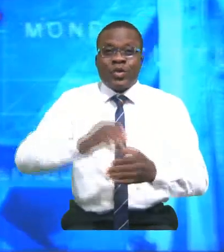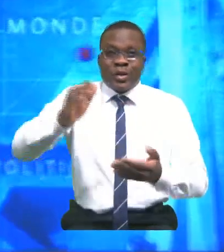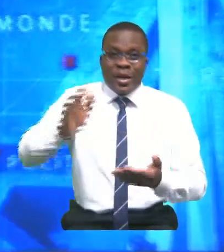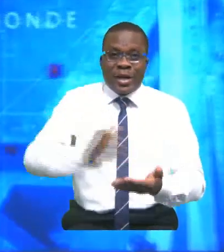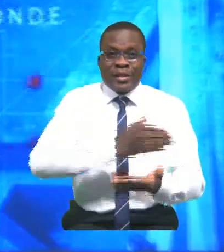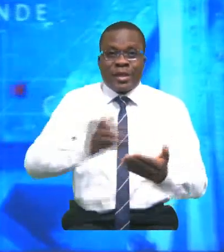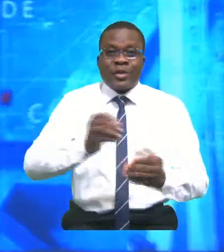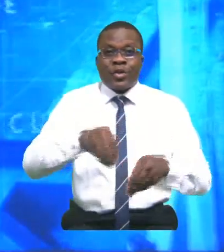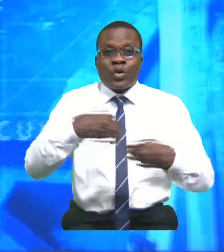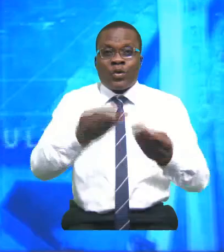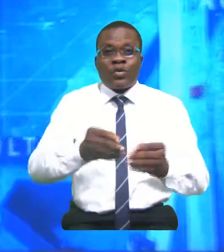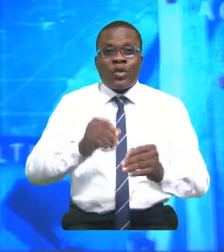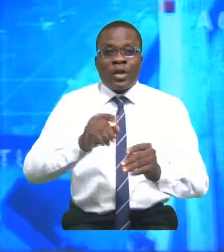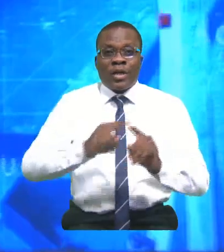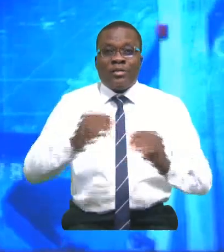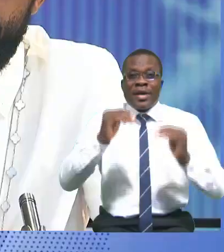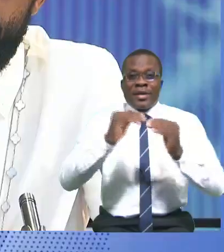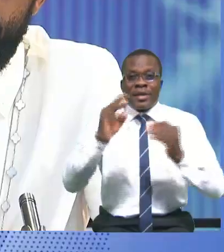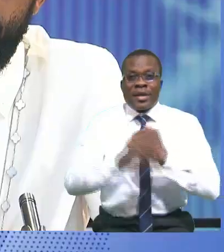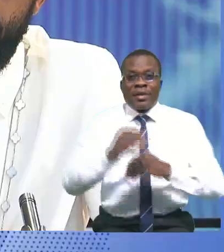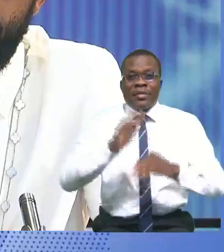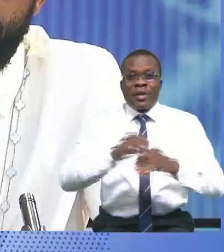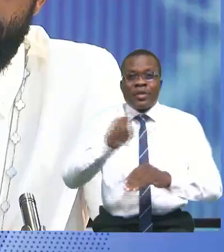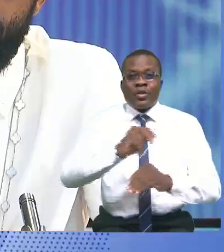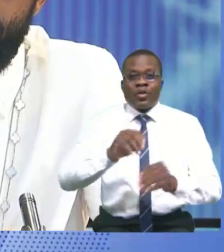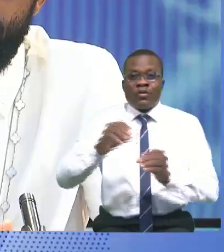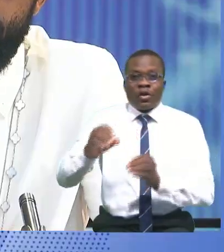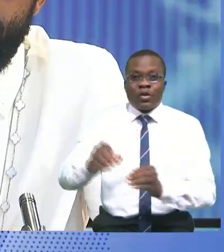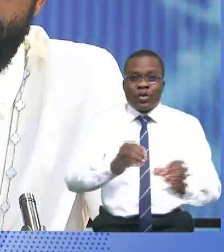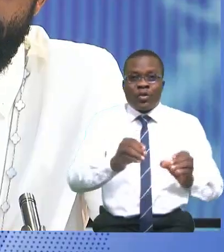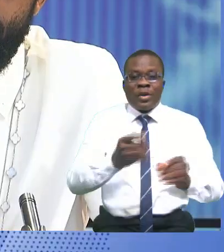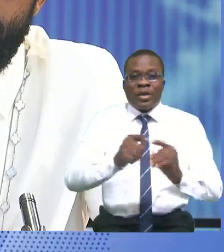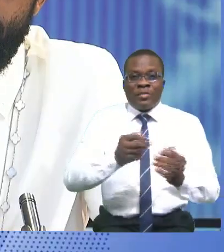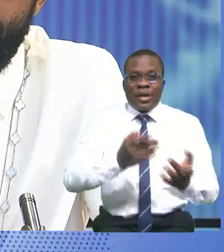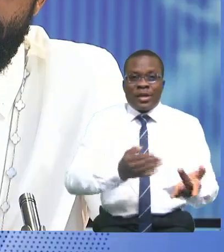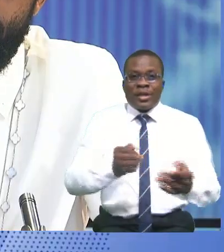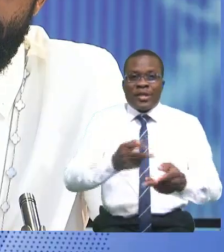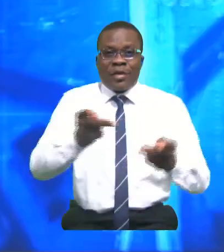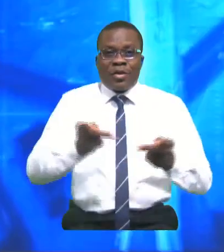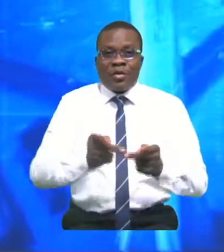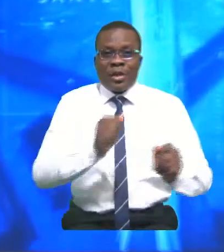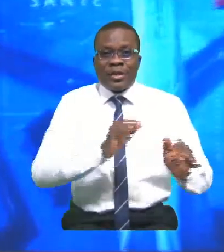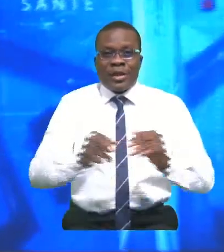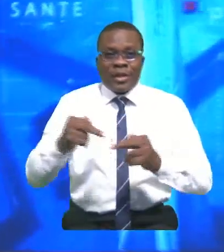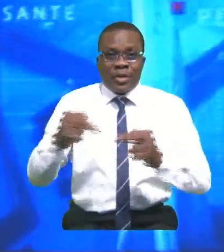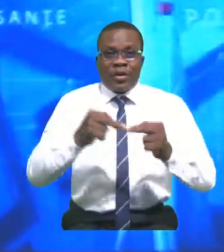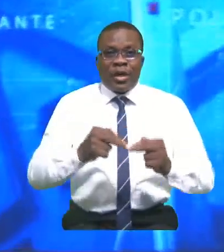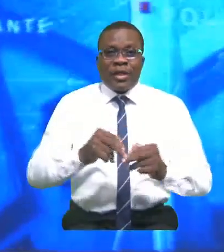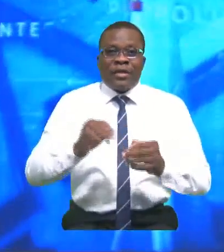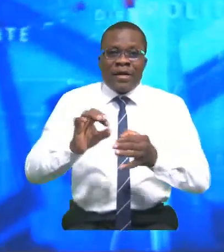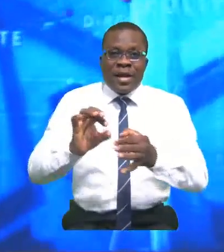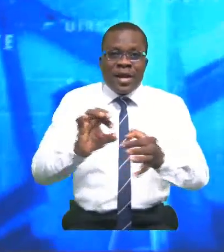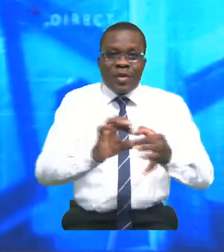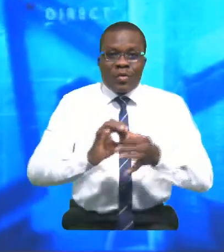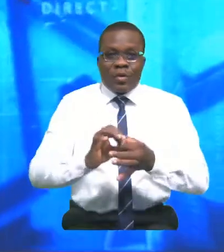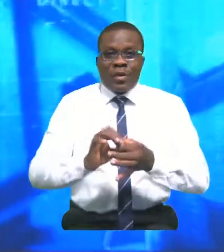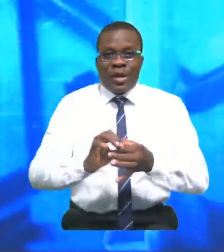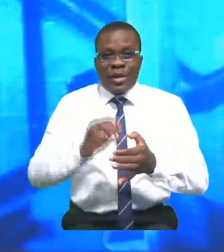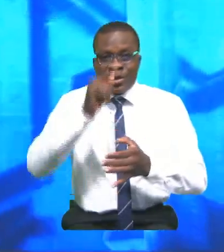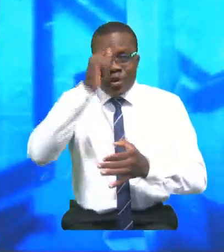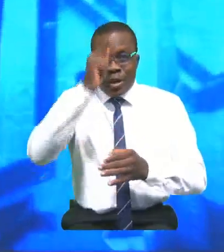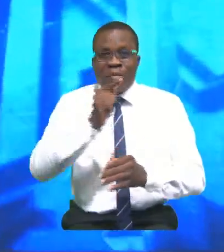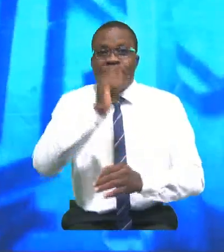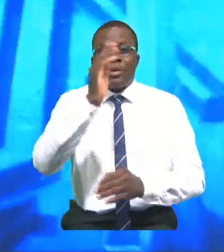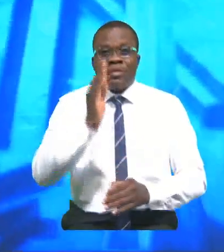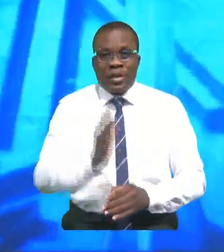donnez mais également sur votre carrière mais en attendant place à l'actualité relative à la coopération germano-béninoise